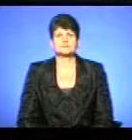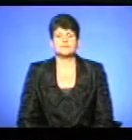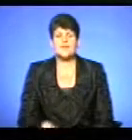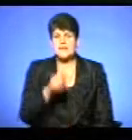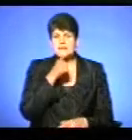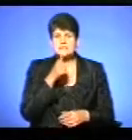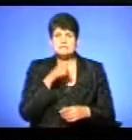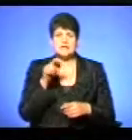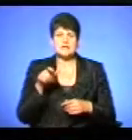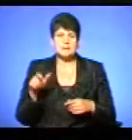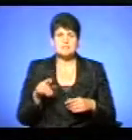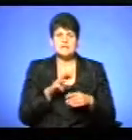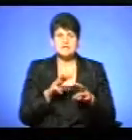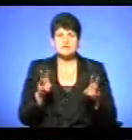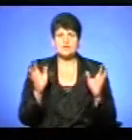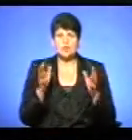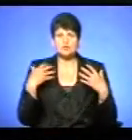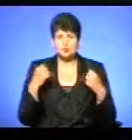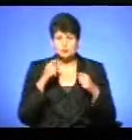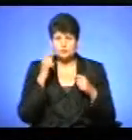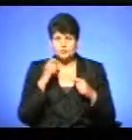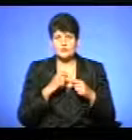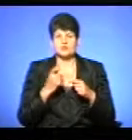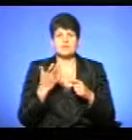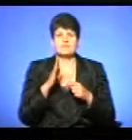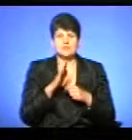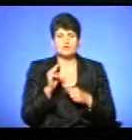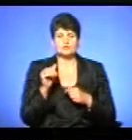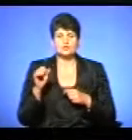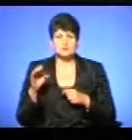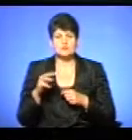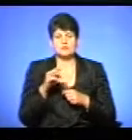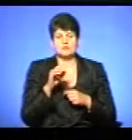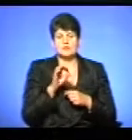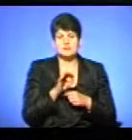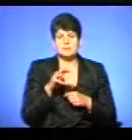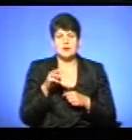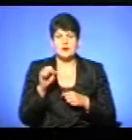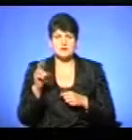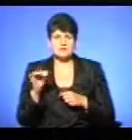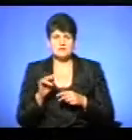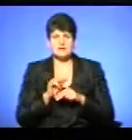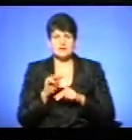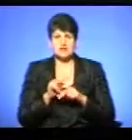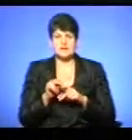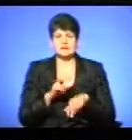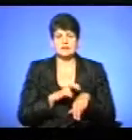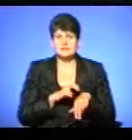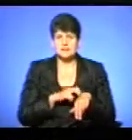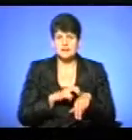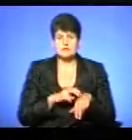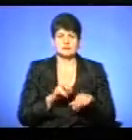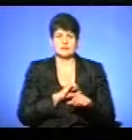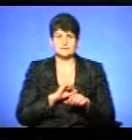Експерти Міністерства охорони здоров'я України Вадим Вус та Олександр Марців навчали сімейних лікарів Тернопільщини користуватися